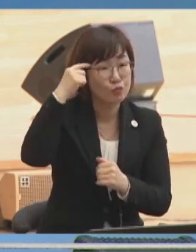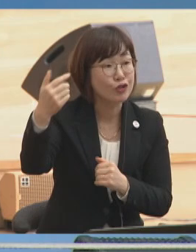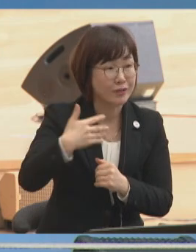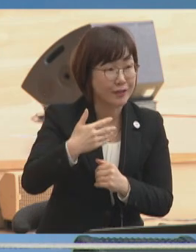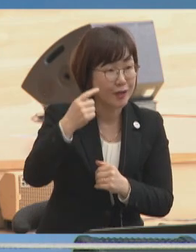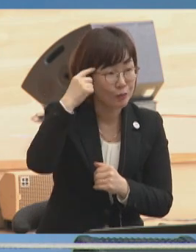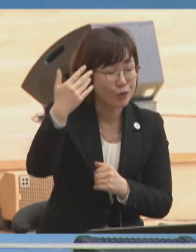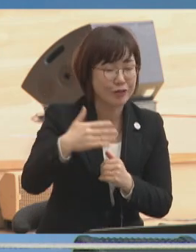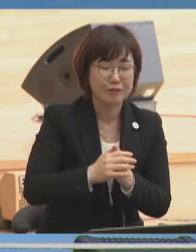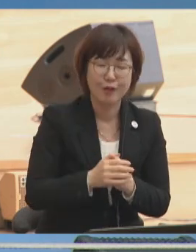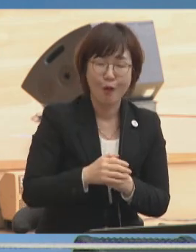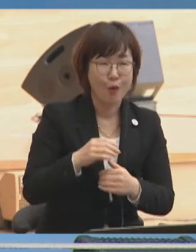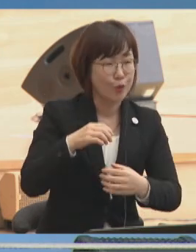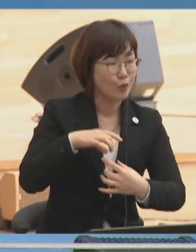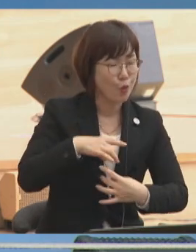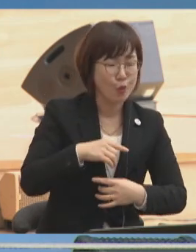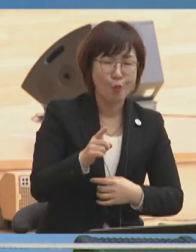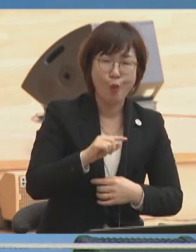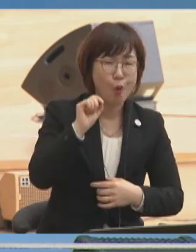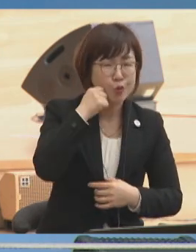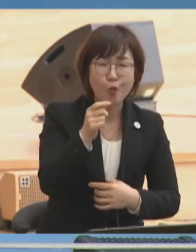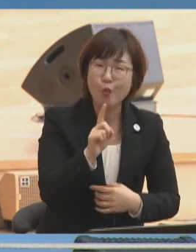내시는 거예요. 제가 속으로 뭐가 어렵냐,